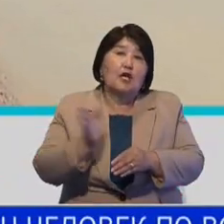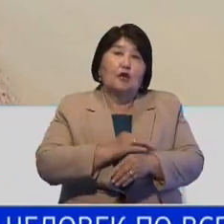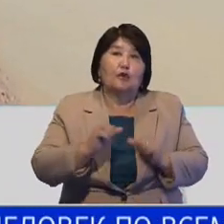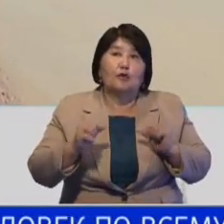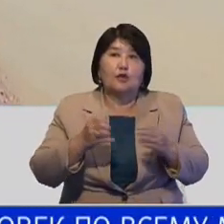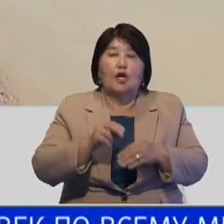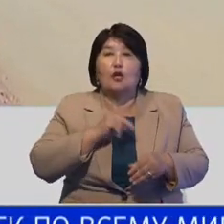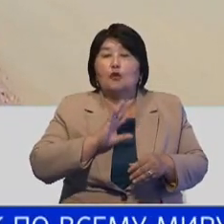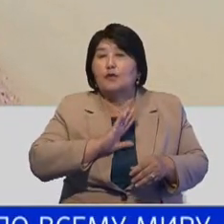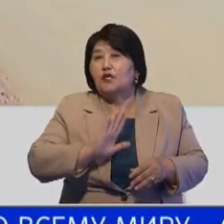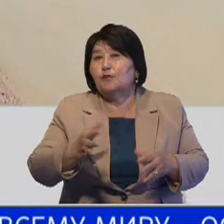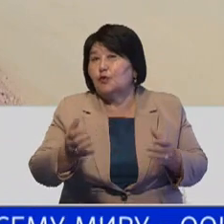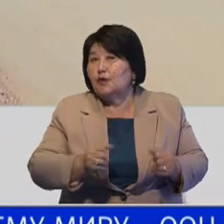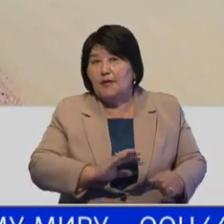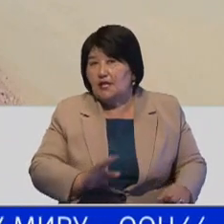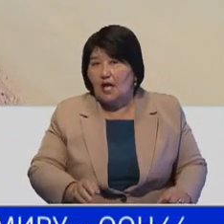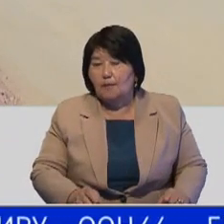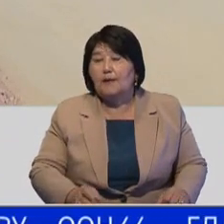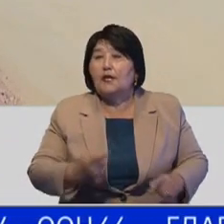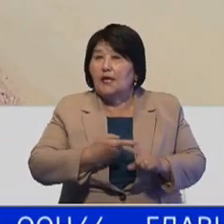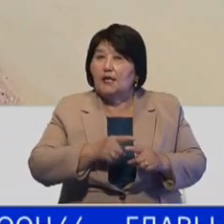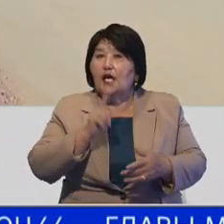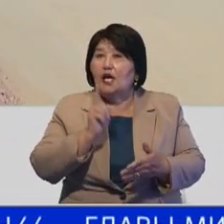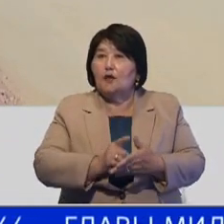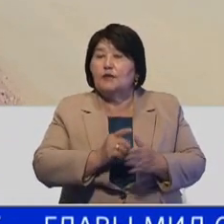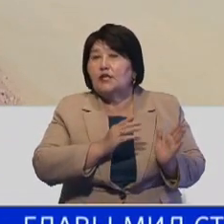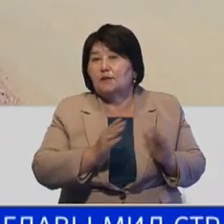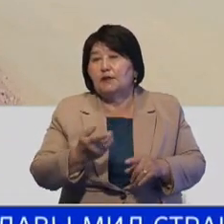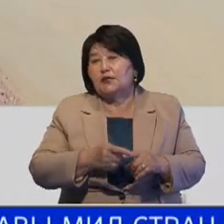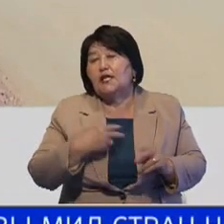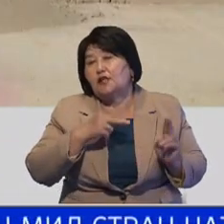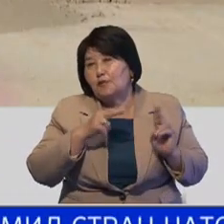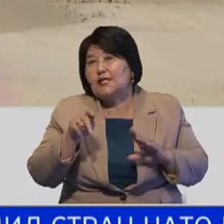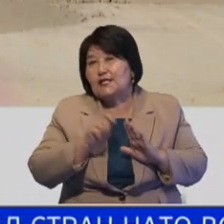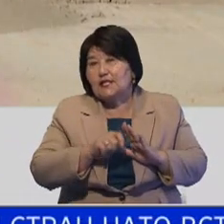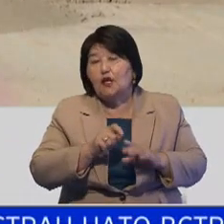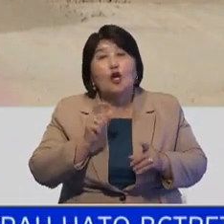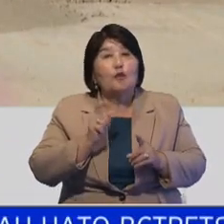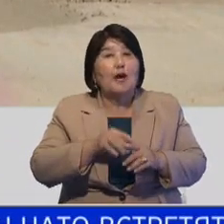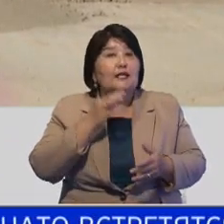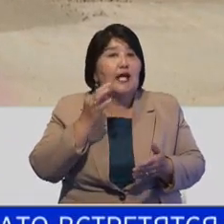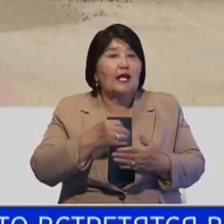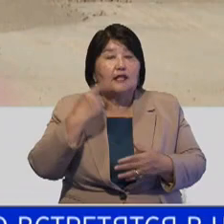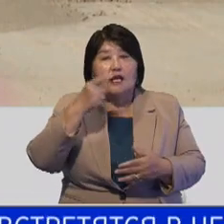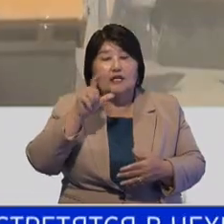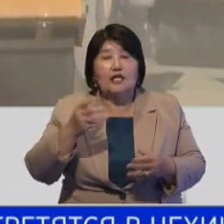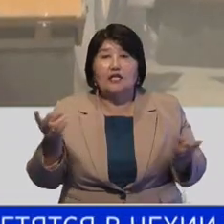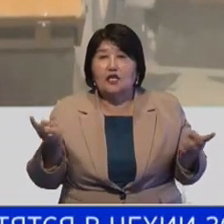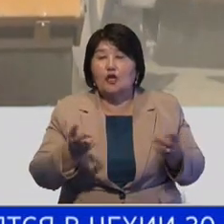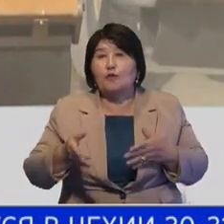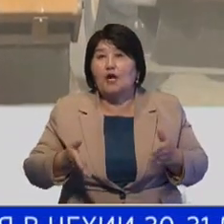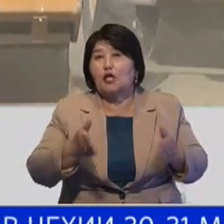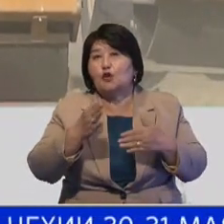как эти работы не будут приняты это в обязательном порядке Мы за этим следим по словам ответственных лиц необходимые для